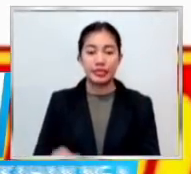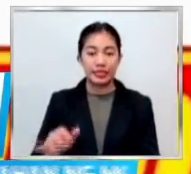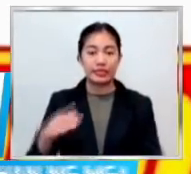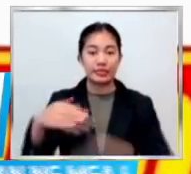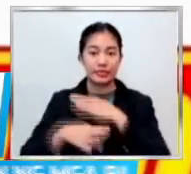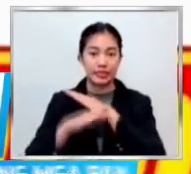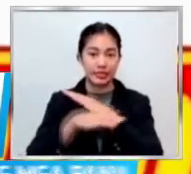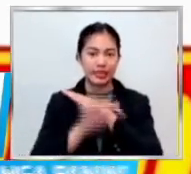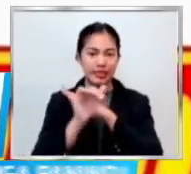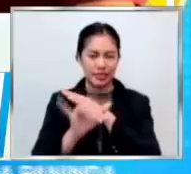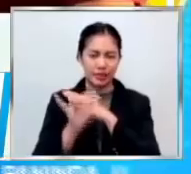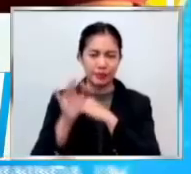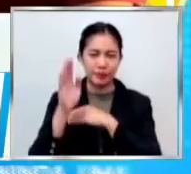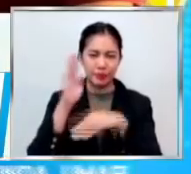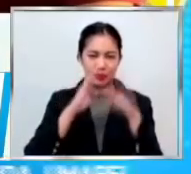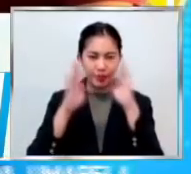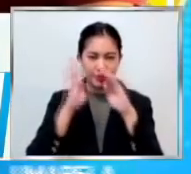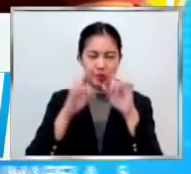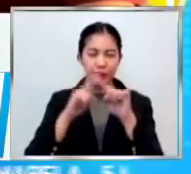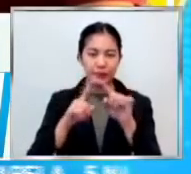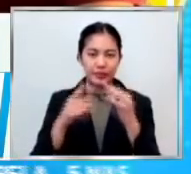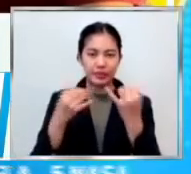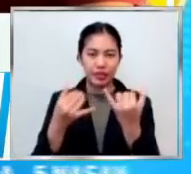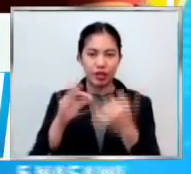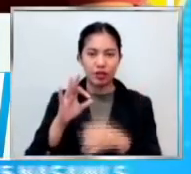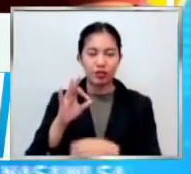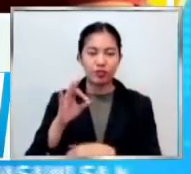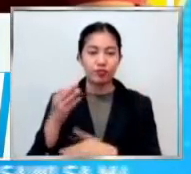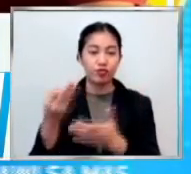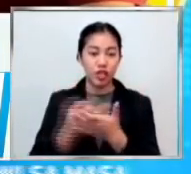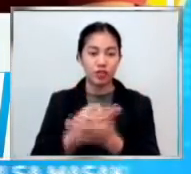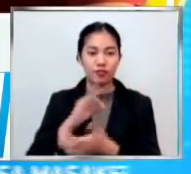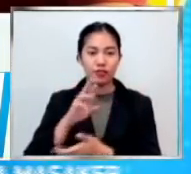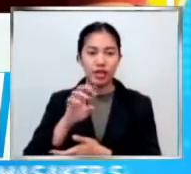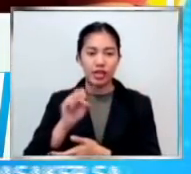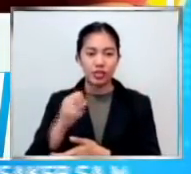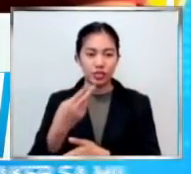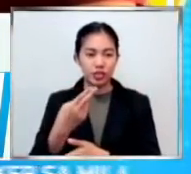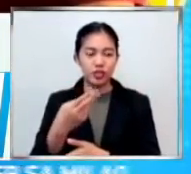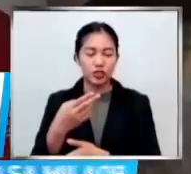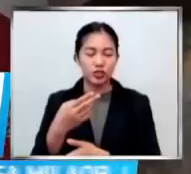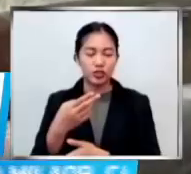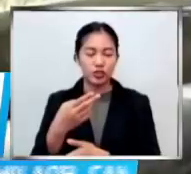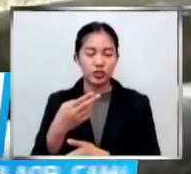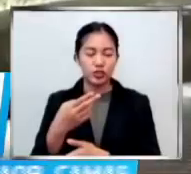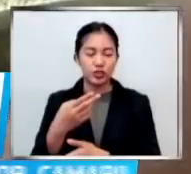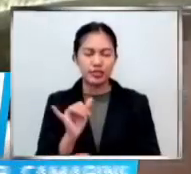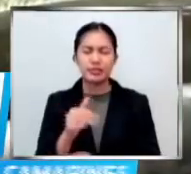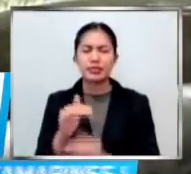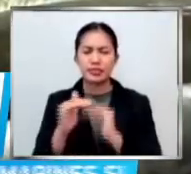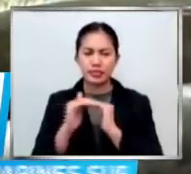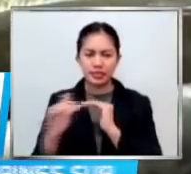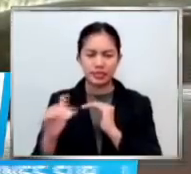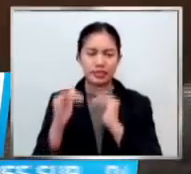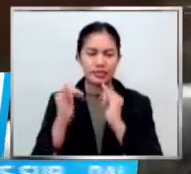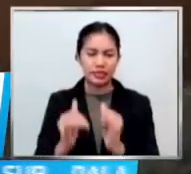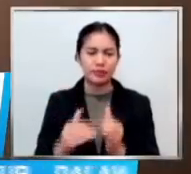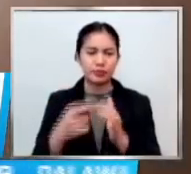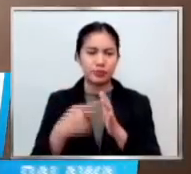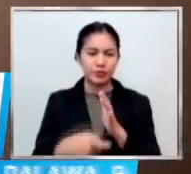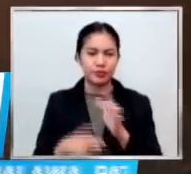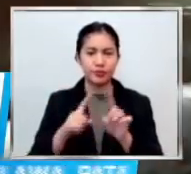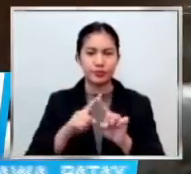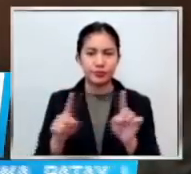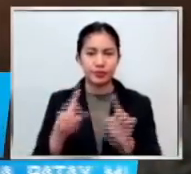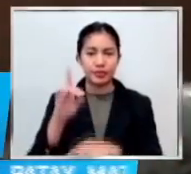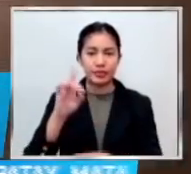Pero itong mga fresh na isda, so far stable naman yung presyo. Pero pagdating ng December,